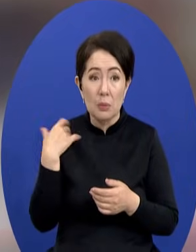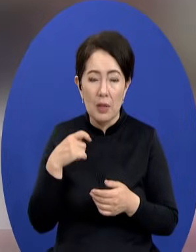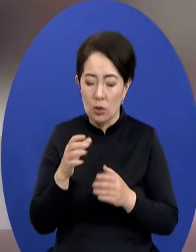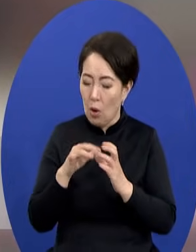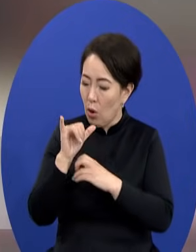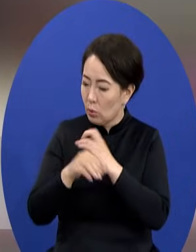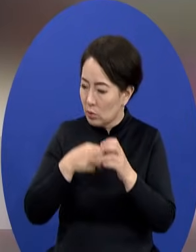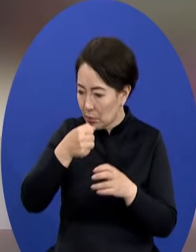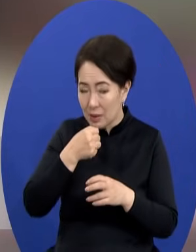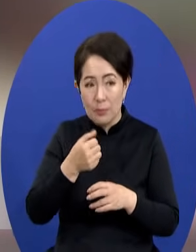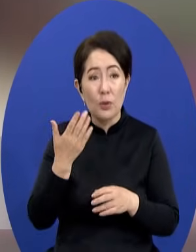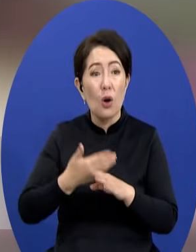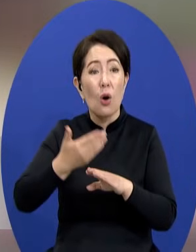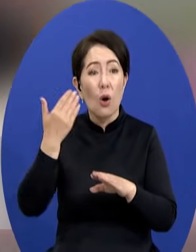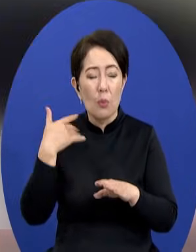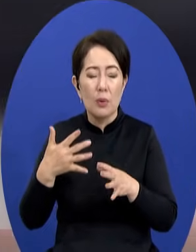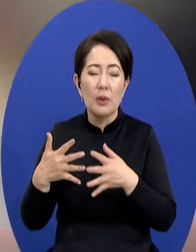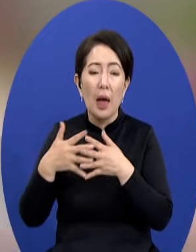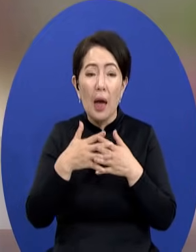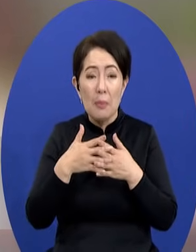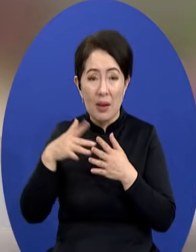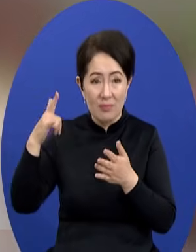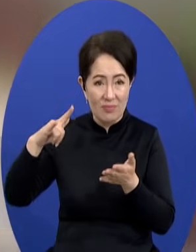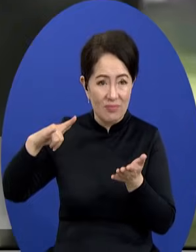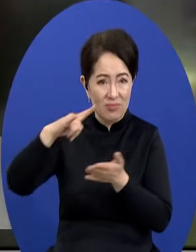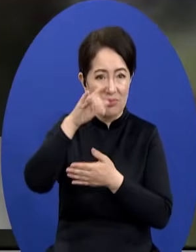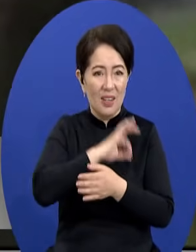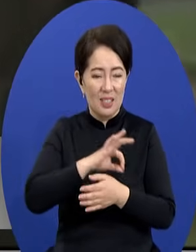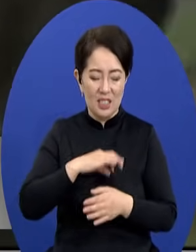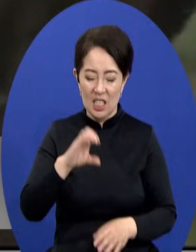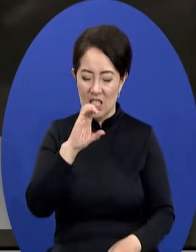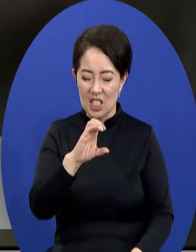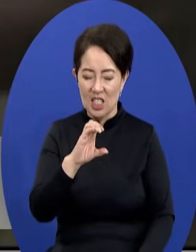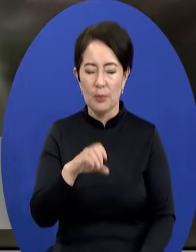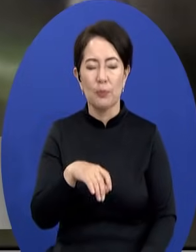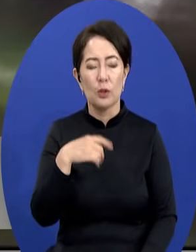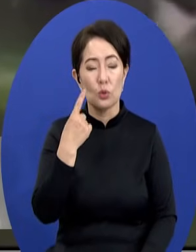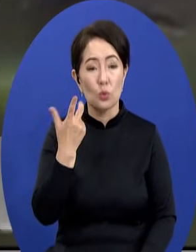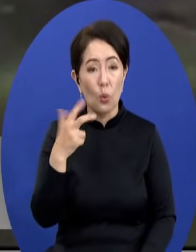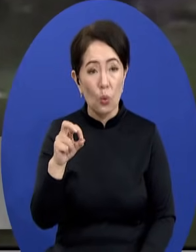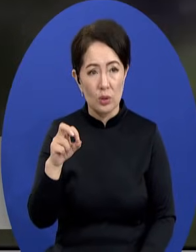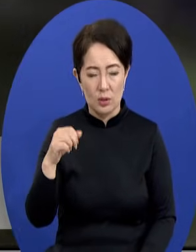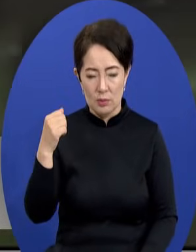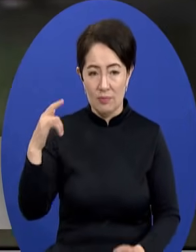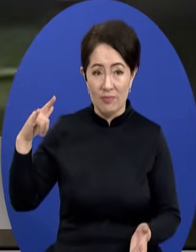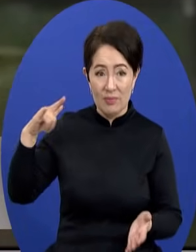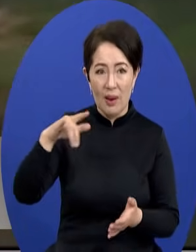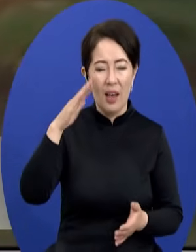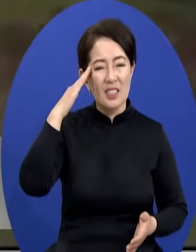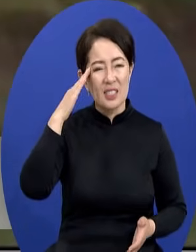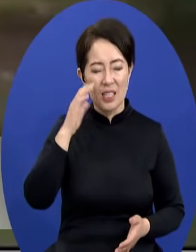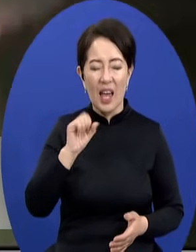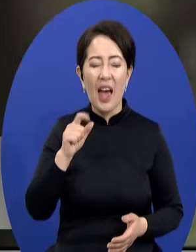онцолж байна. За өмнө нь Америкийн нэгдсэн улсын агарын хүчинд ашиглагдж байсан С-130 армийн ачааны онгоцыг бол Филиппин